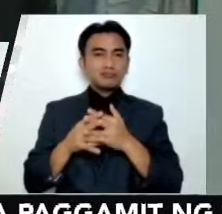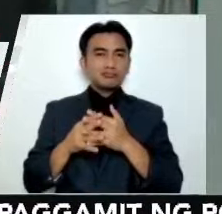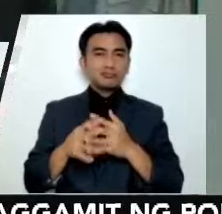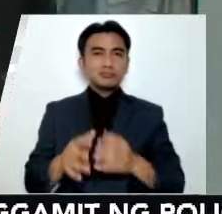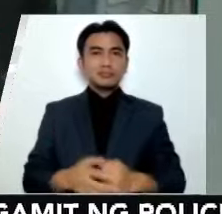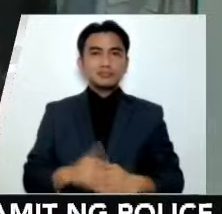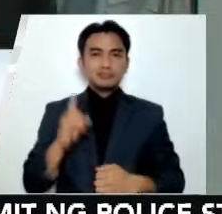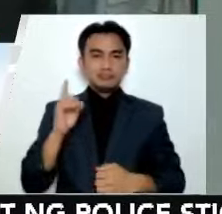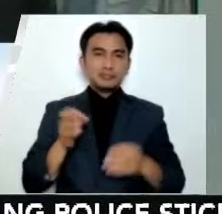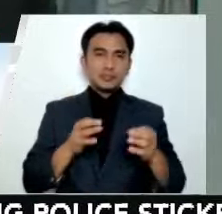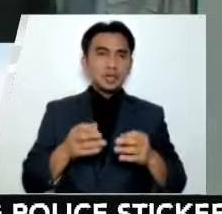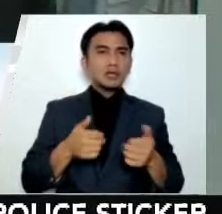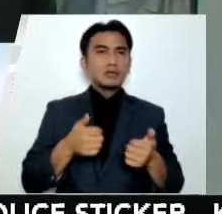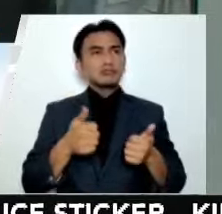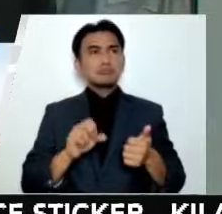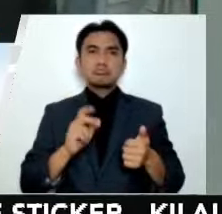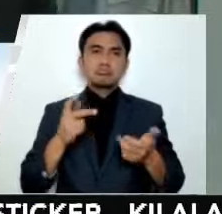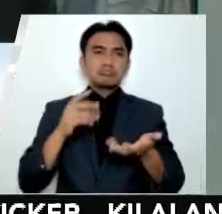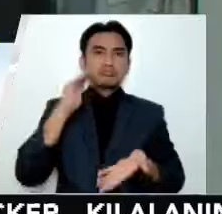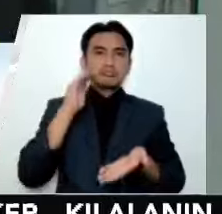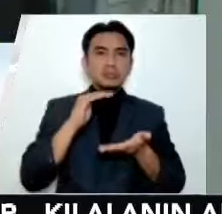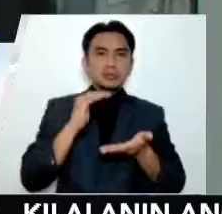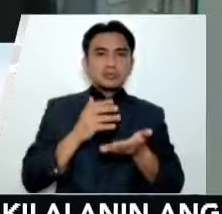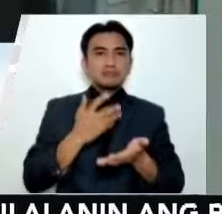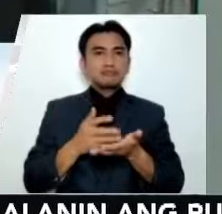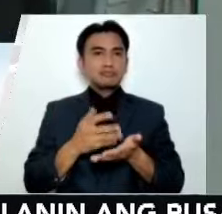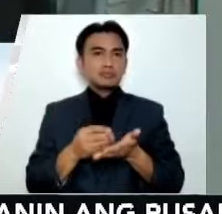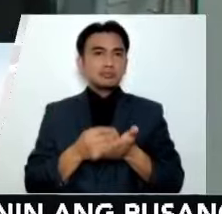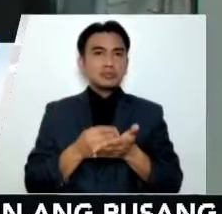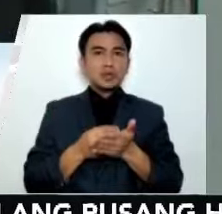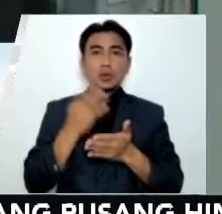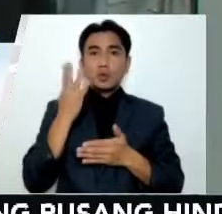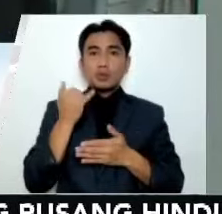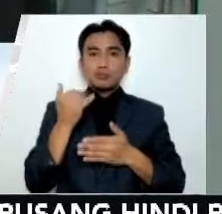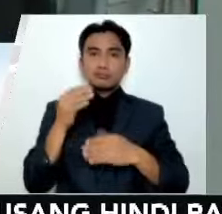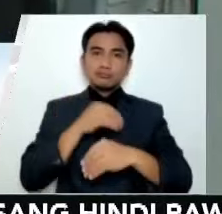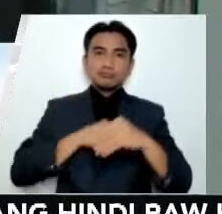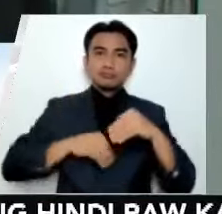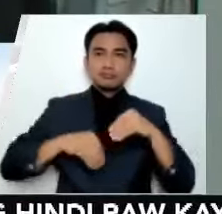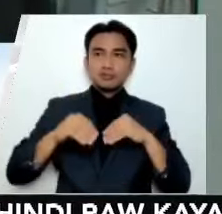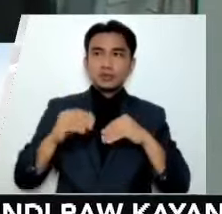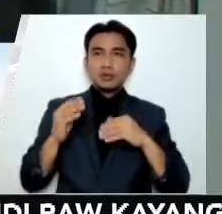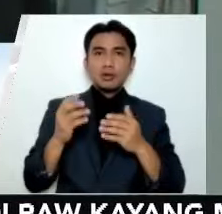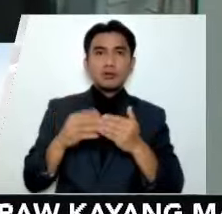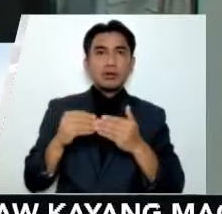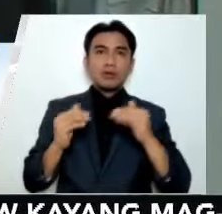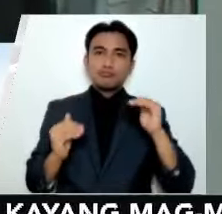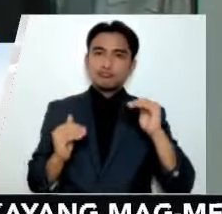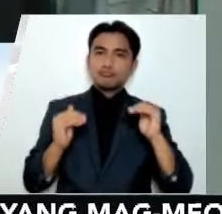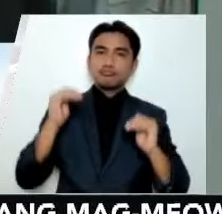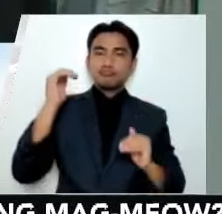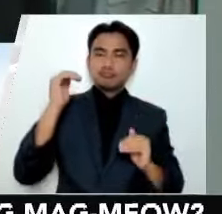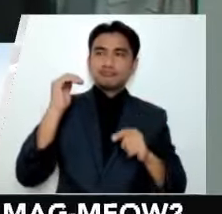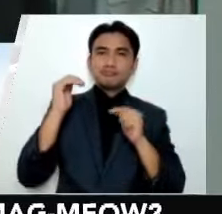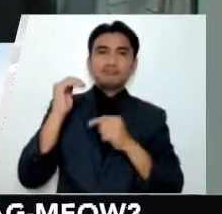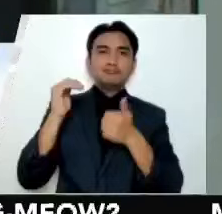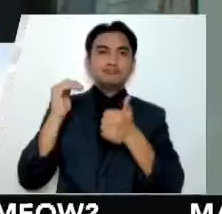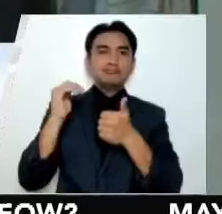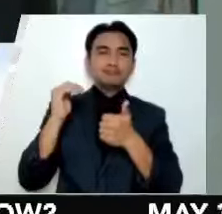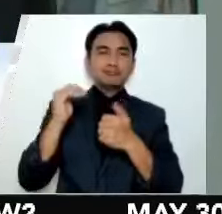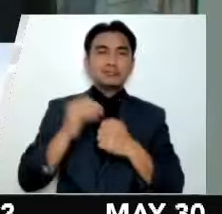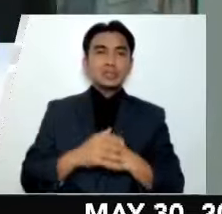gastos mo dahil tumaas yung exchange, di ba? O imbis na halimbawa, babayaran mo